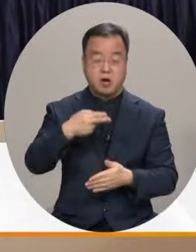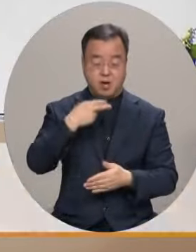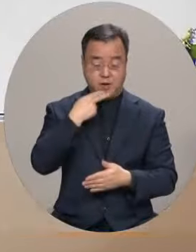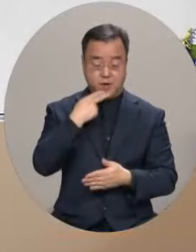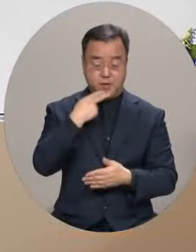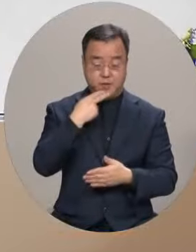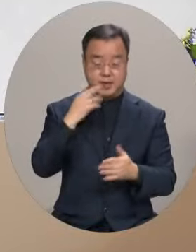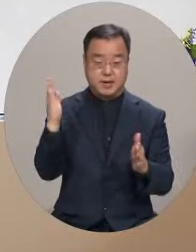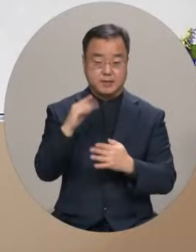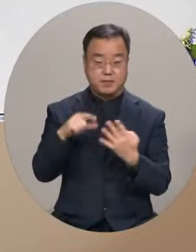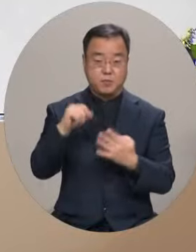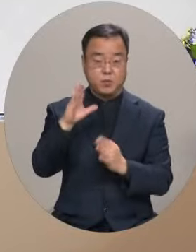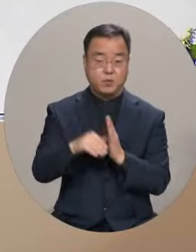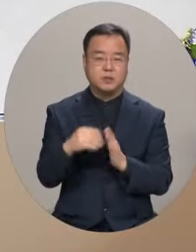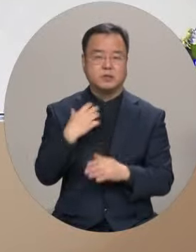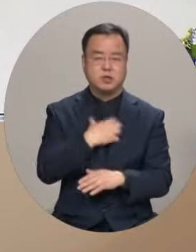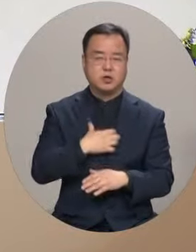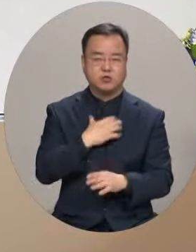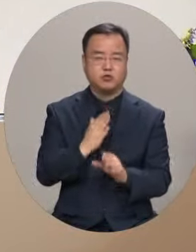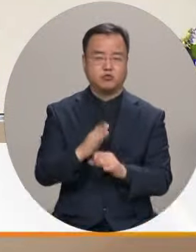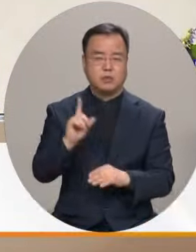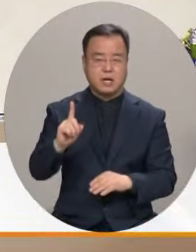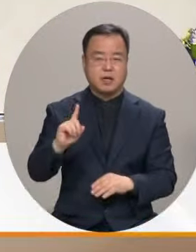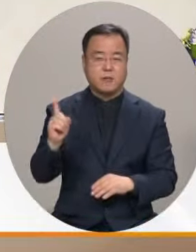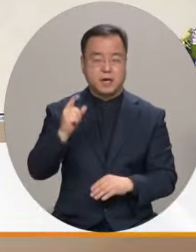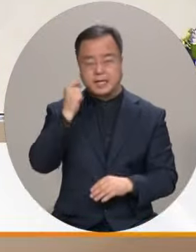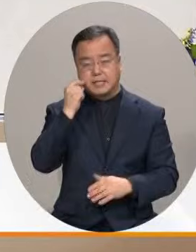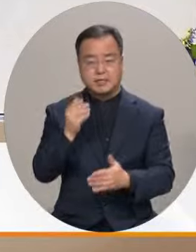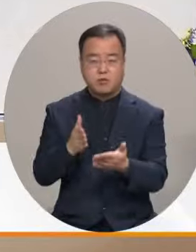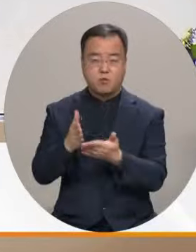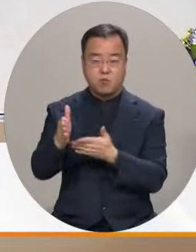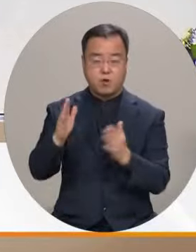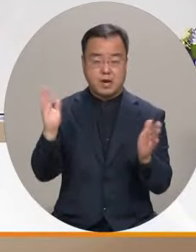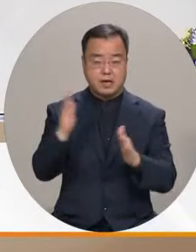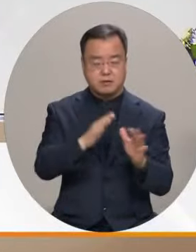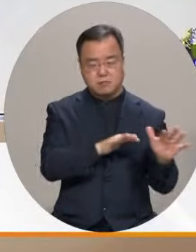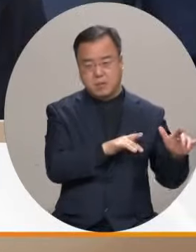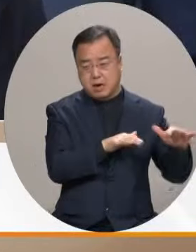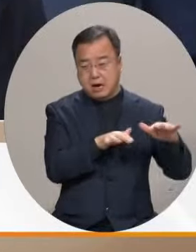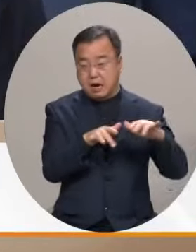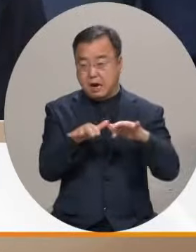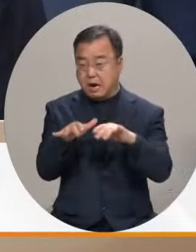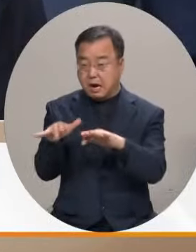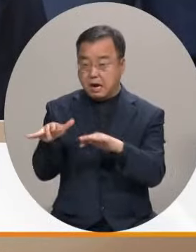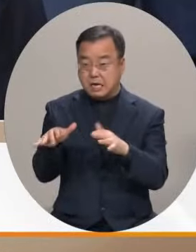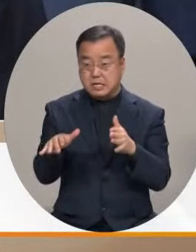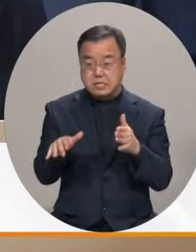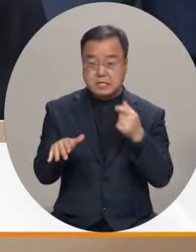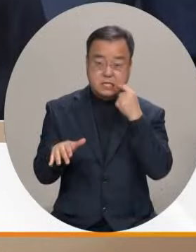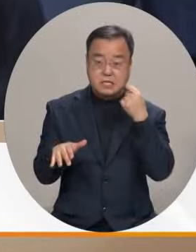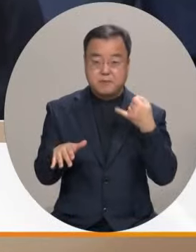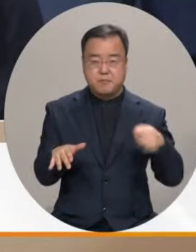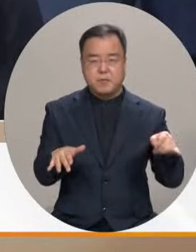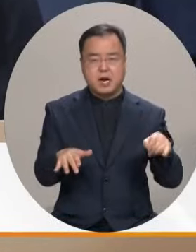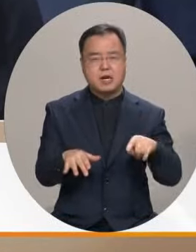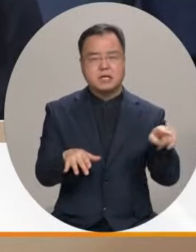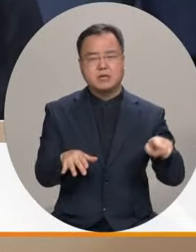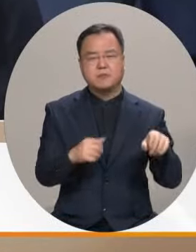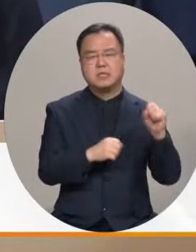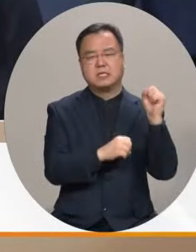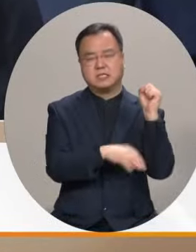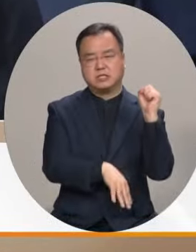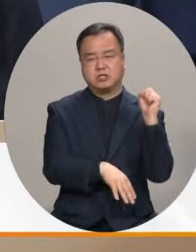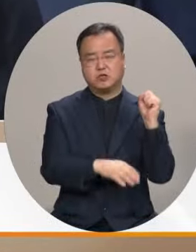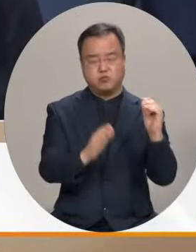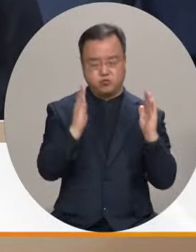가장 크게 우려됐던 점이 인기 학과로 학생들이 몰리면서 상대적으로 인기가 낮은 기초 학문이 붕괴될 수 있다